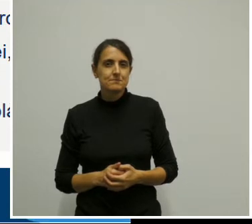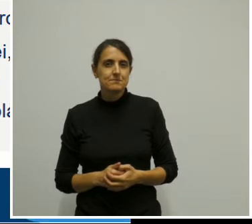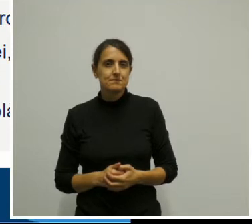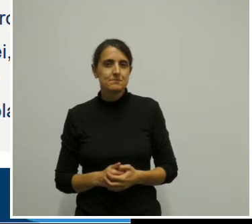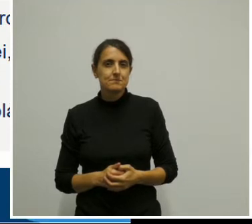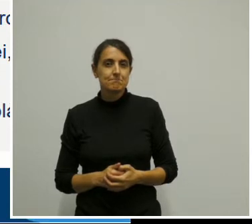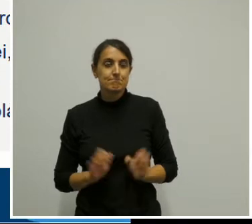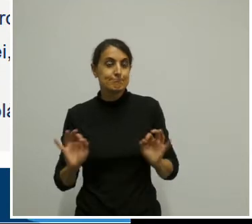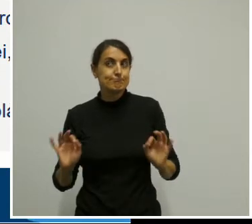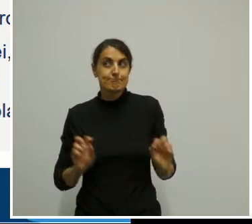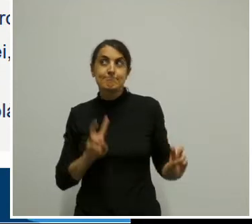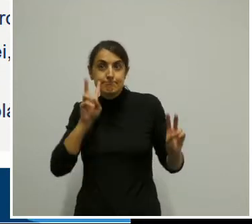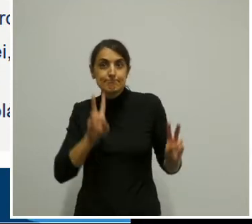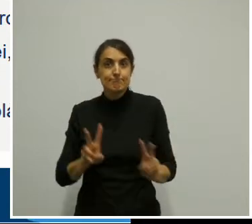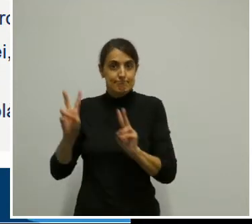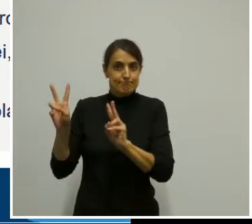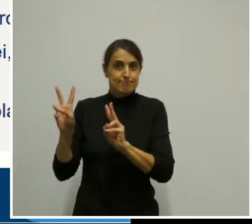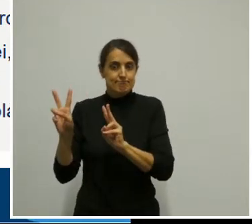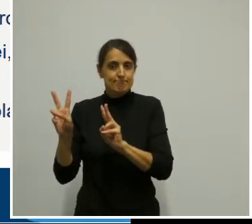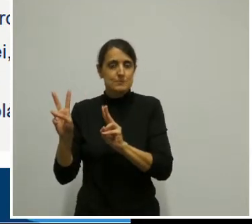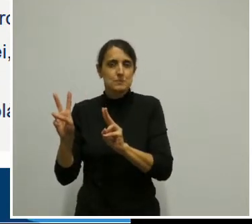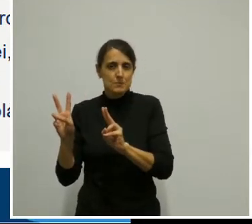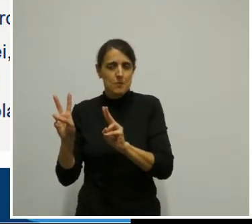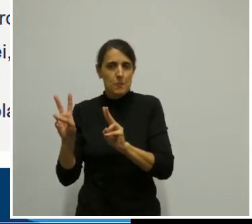Bé, i això és una...